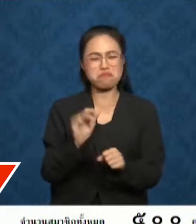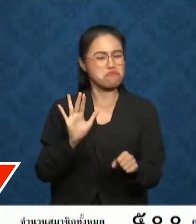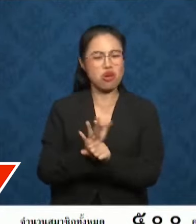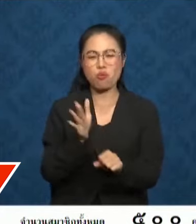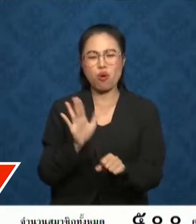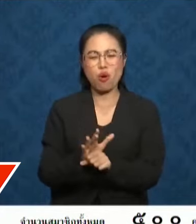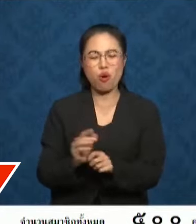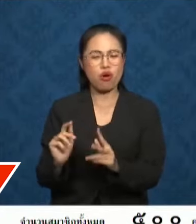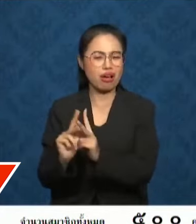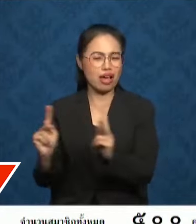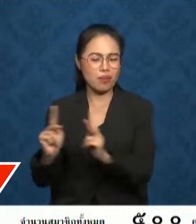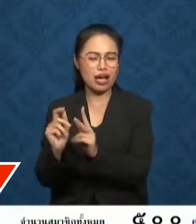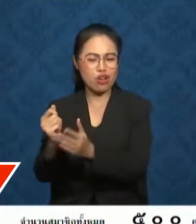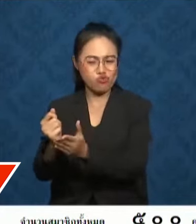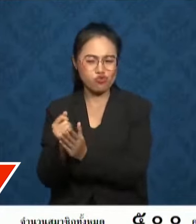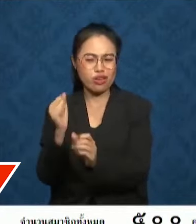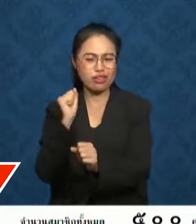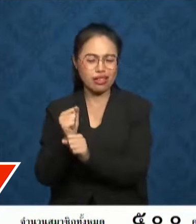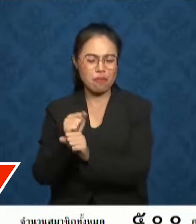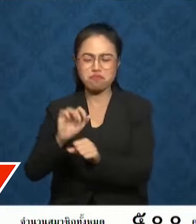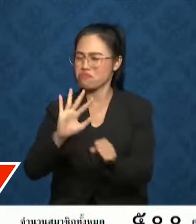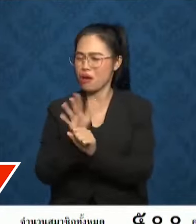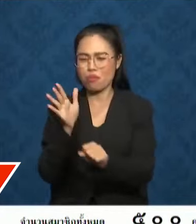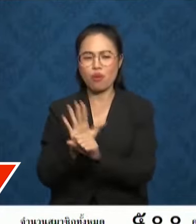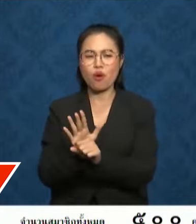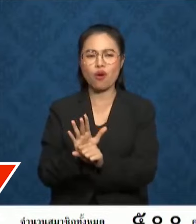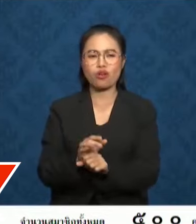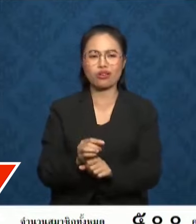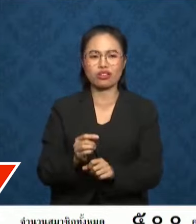ดนี้ลงมอทำขณะกรฐิการชุเดีวไม่พอ